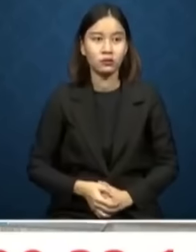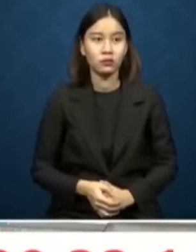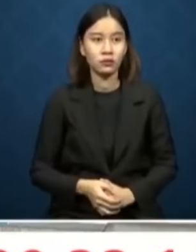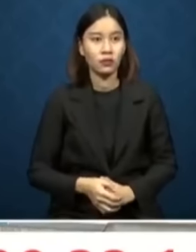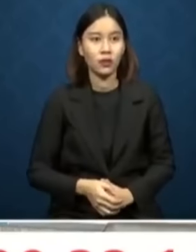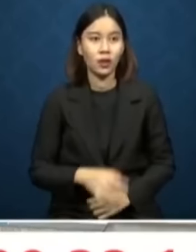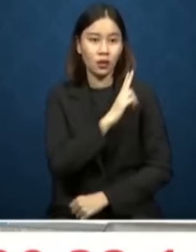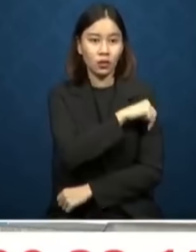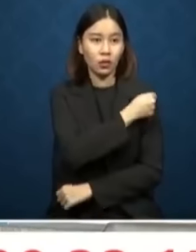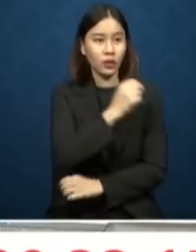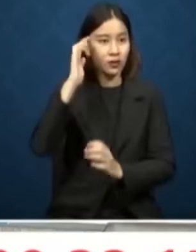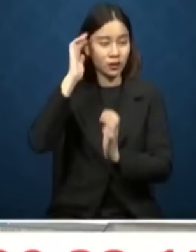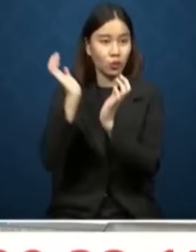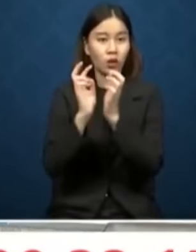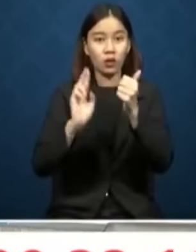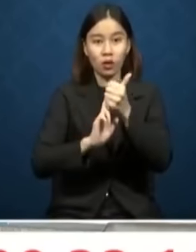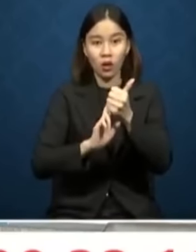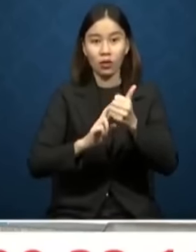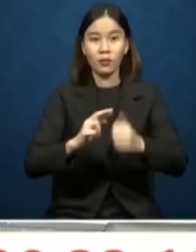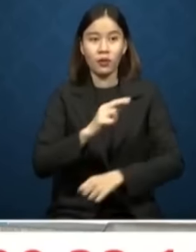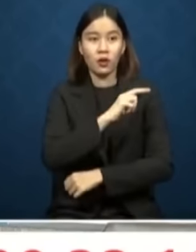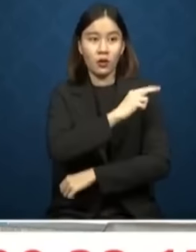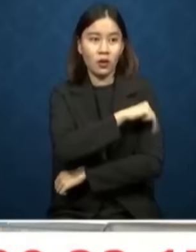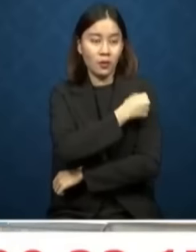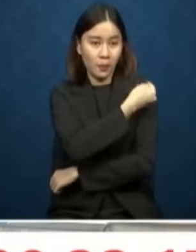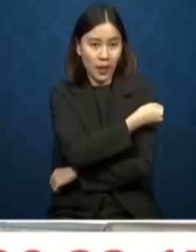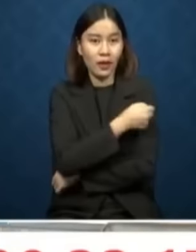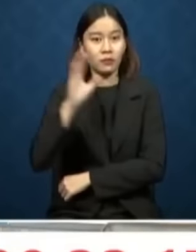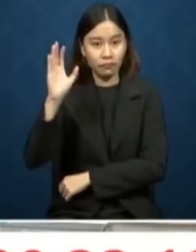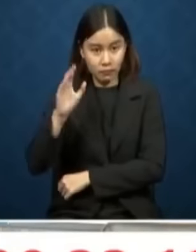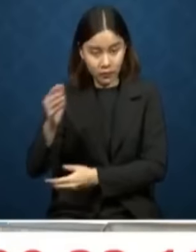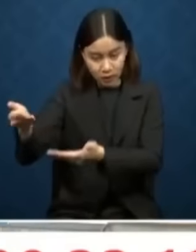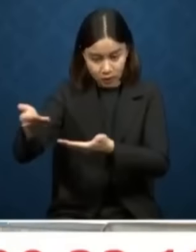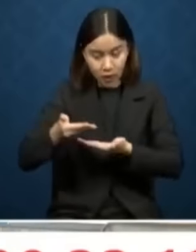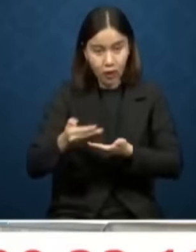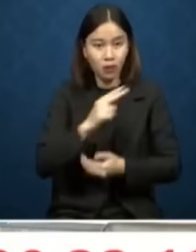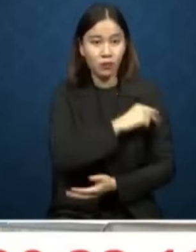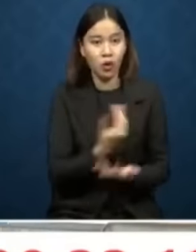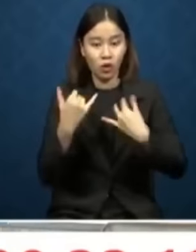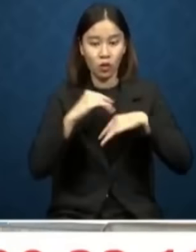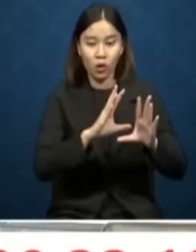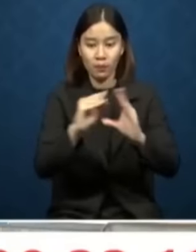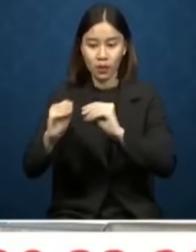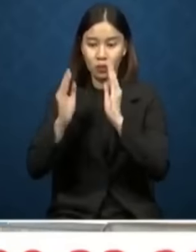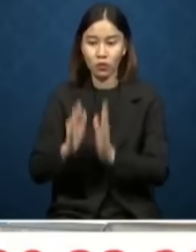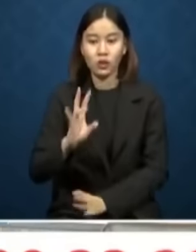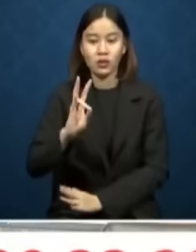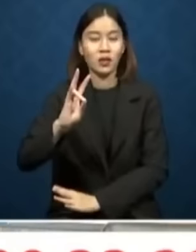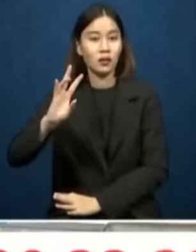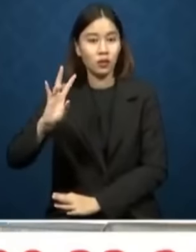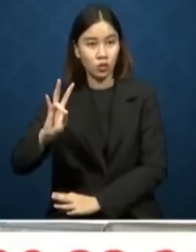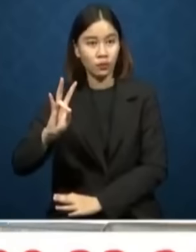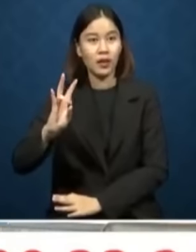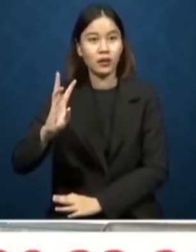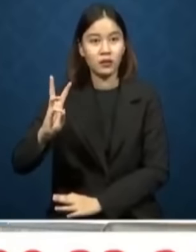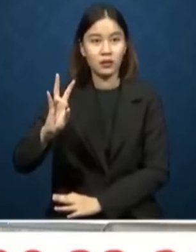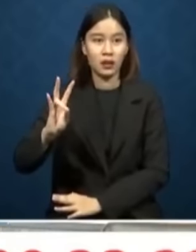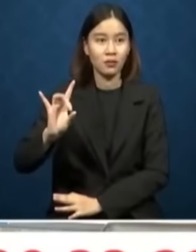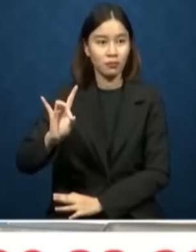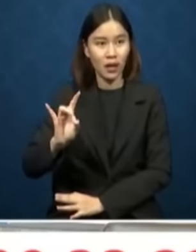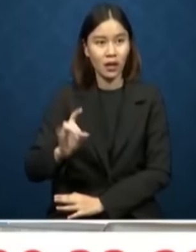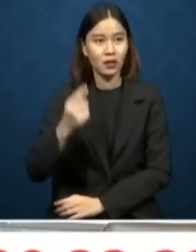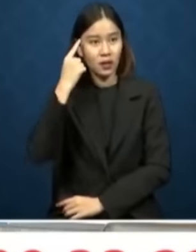โรงพยาบาลตำรวจส่งรองแพทย์ใหญ่มาครับมีหมอเข้าร่วมประชุมกับผม 7-8 ท่านที่เป็นสมาชิกวุฒิสภาเร